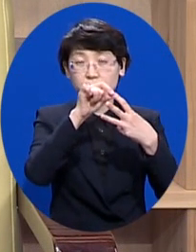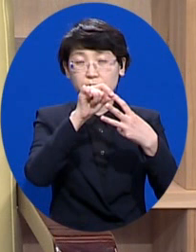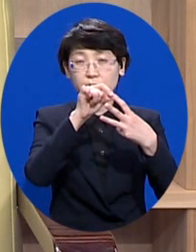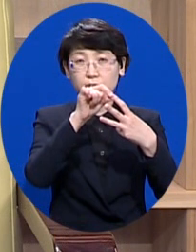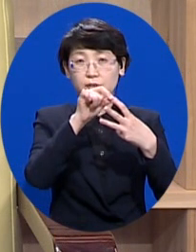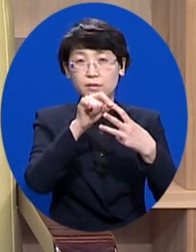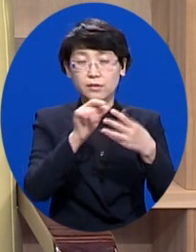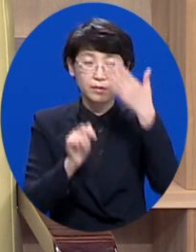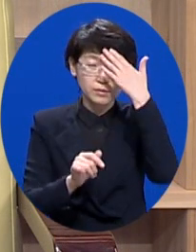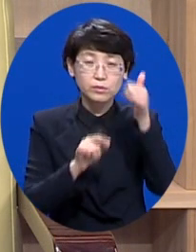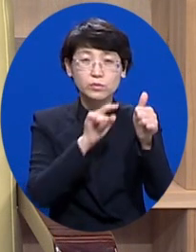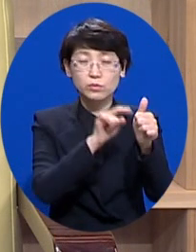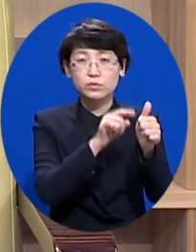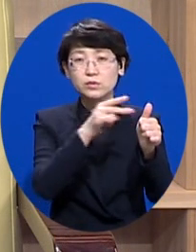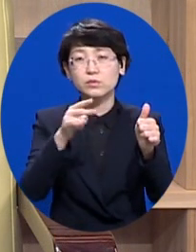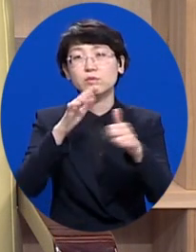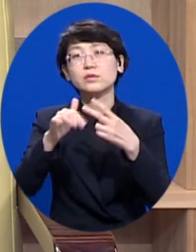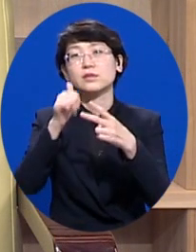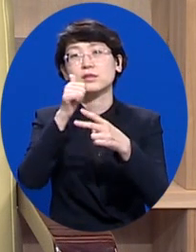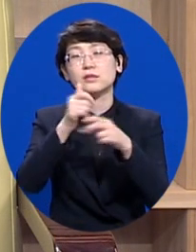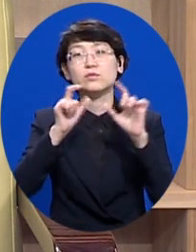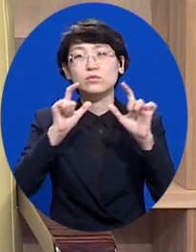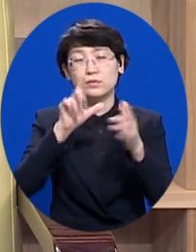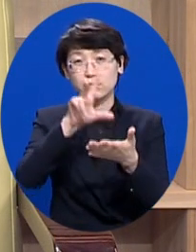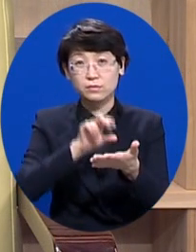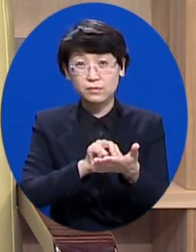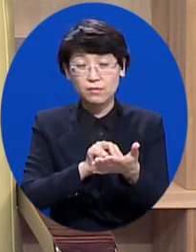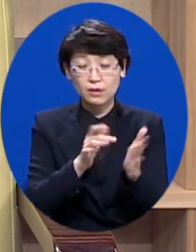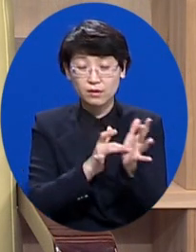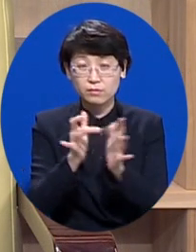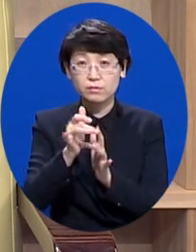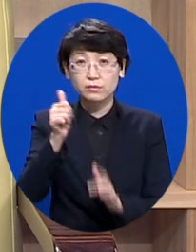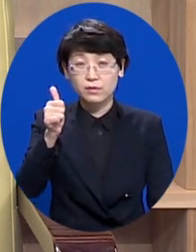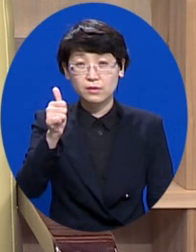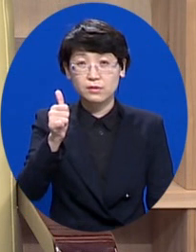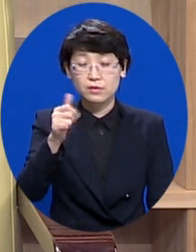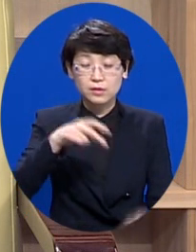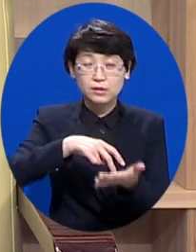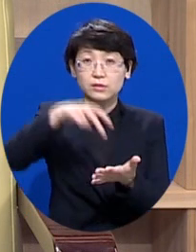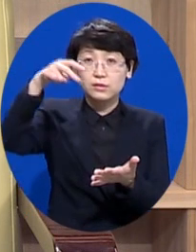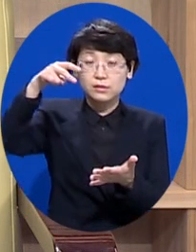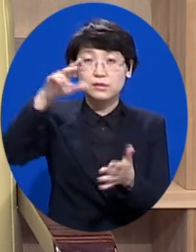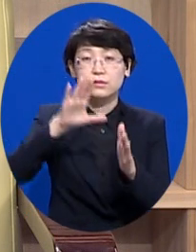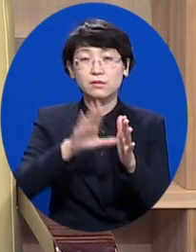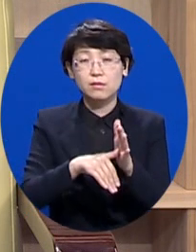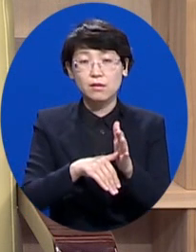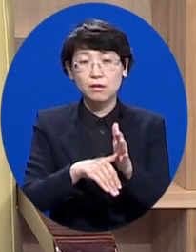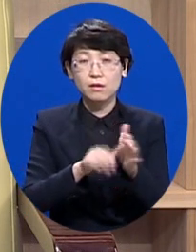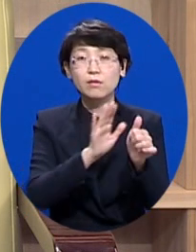문제입니다. 그 예수님께서 승천하시면서 이제 보혜사를 보내주시겠다고 약속을 하셨는데